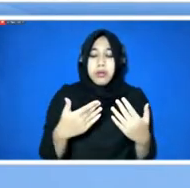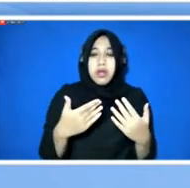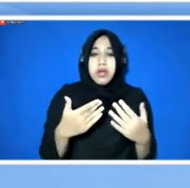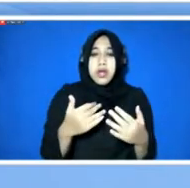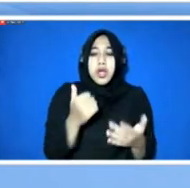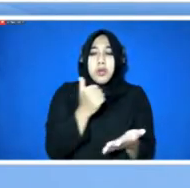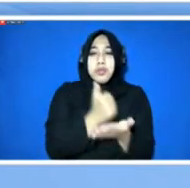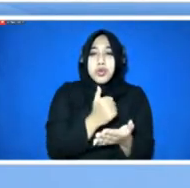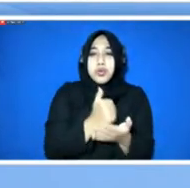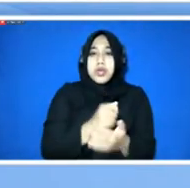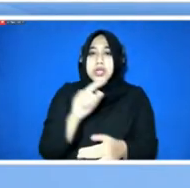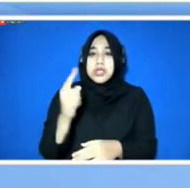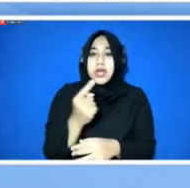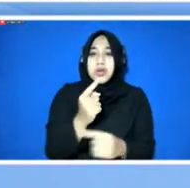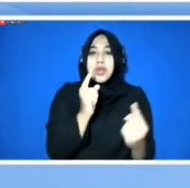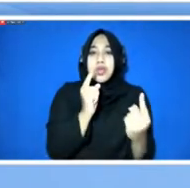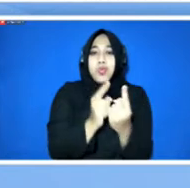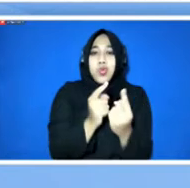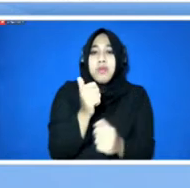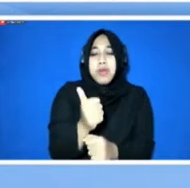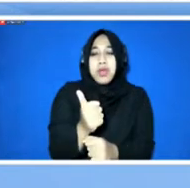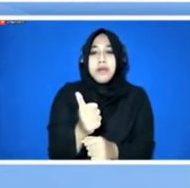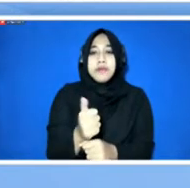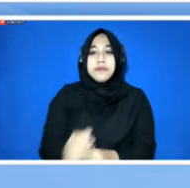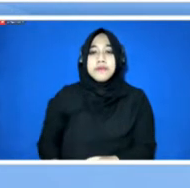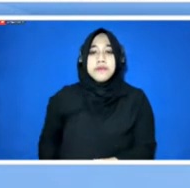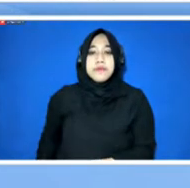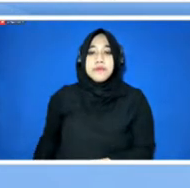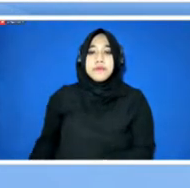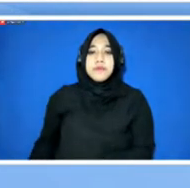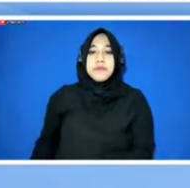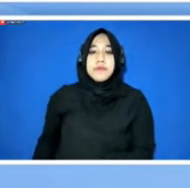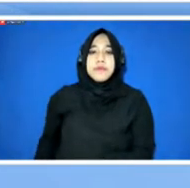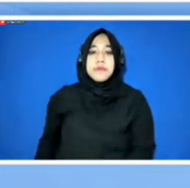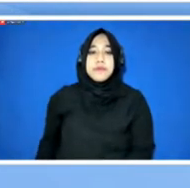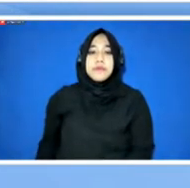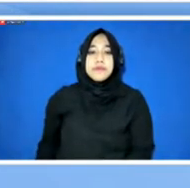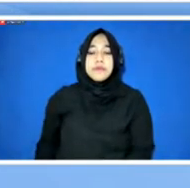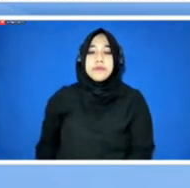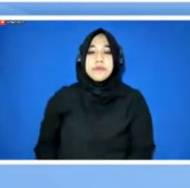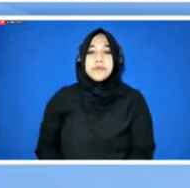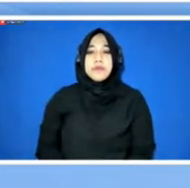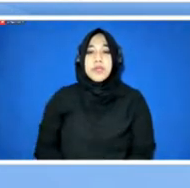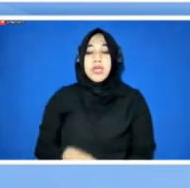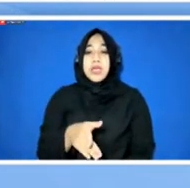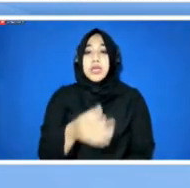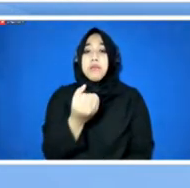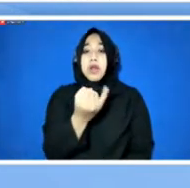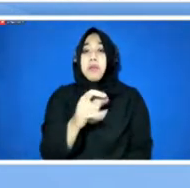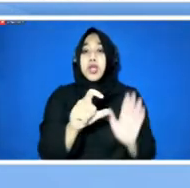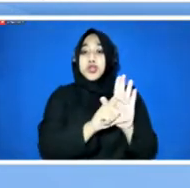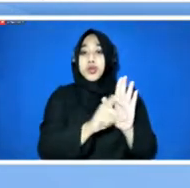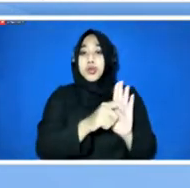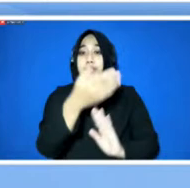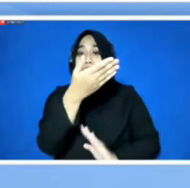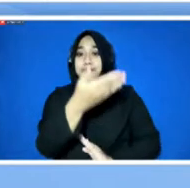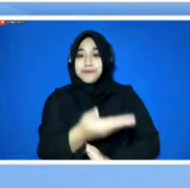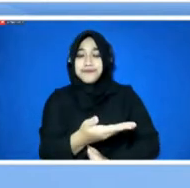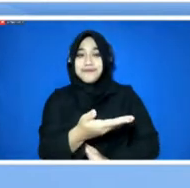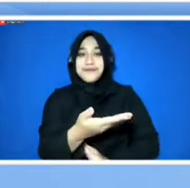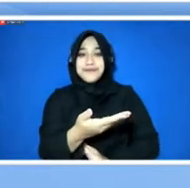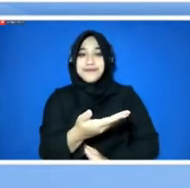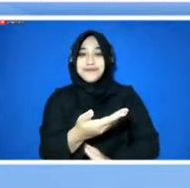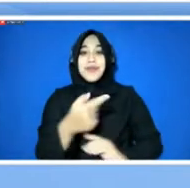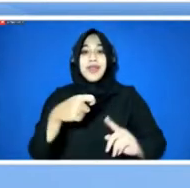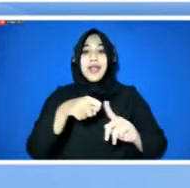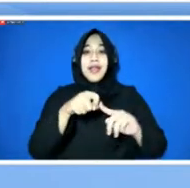menjadi salah satu temuan menarik. Mundur ke belakang satu lagi. Nah, ini beberapa contohnya bagaimana kemudian kader